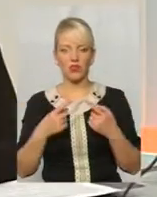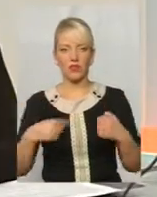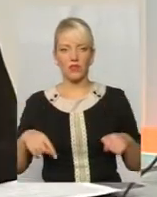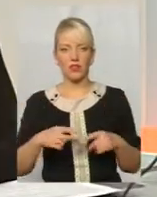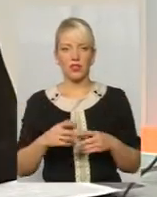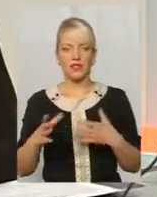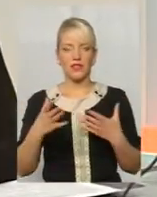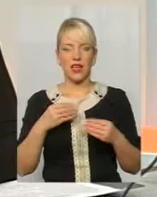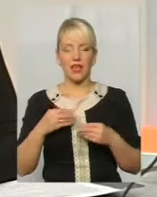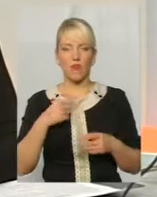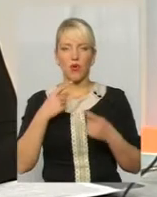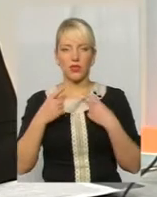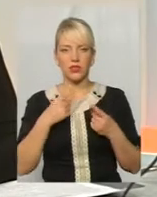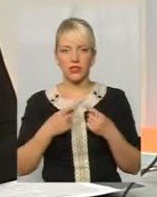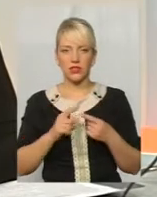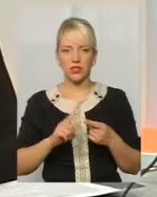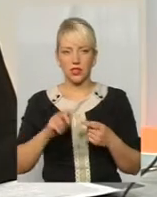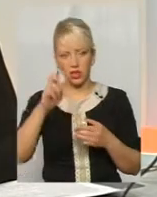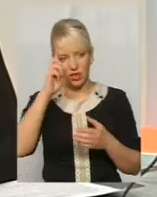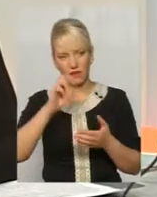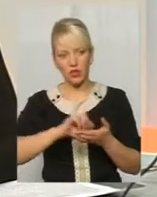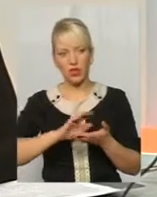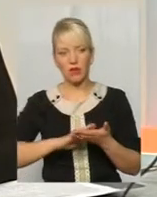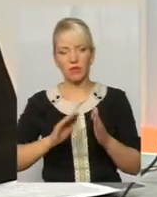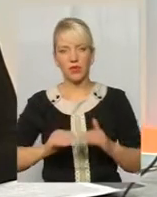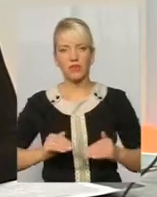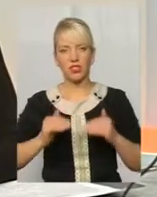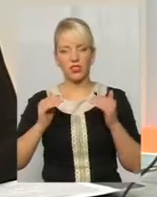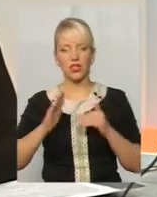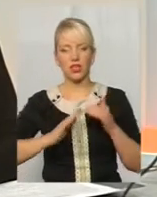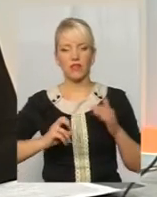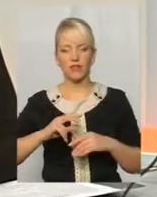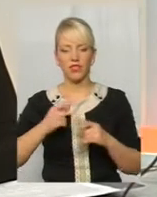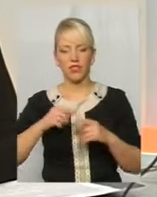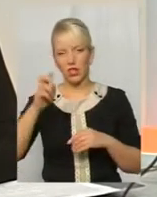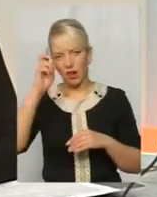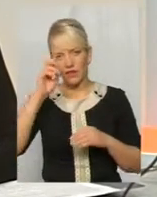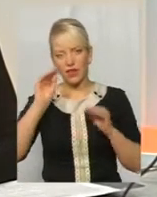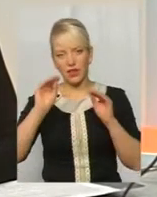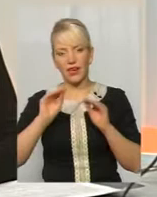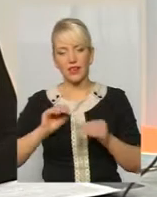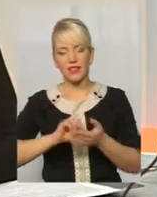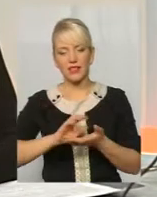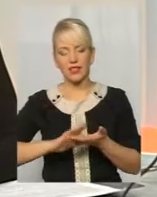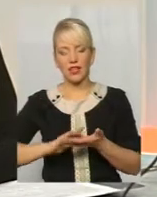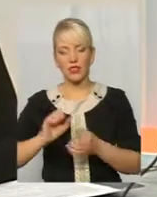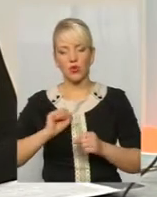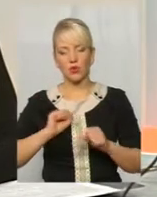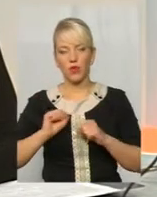з суб'єктами державної реєстрації та підвищення кваліфікації державних реєстраторів Управління державної